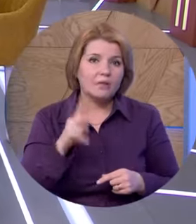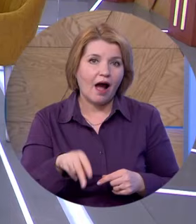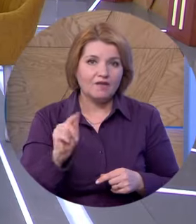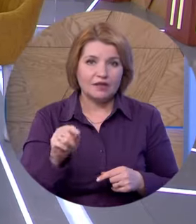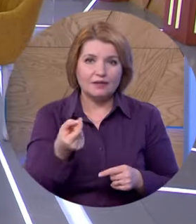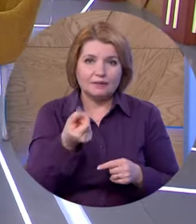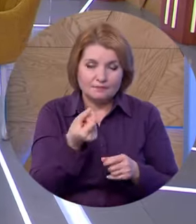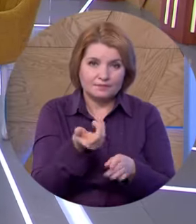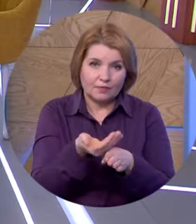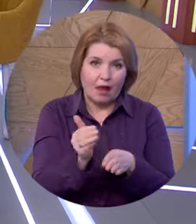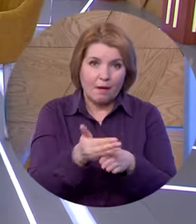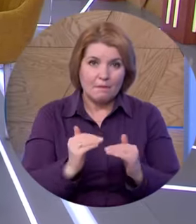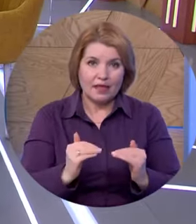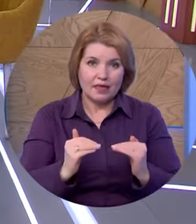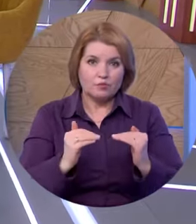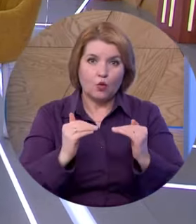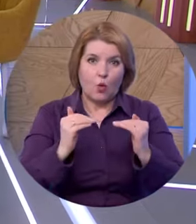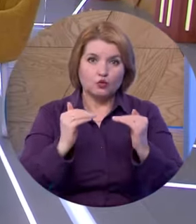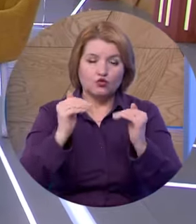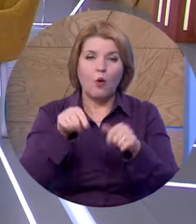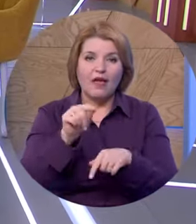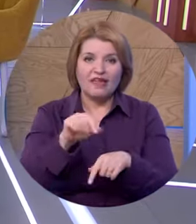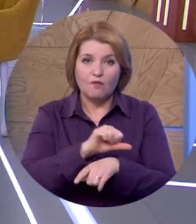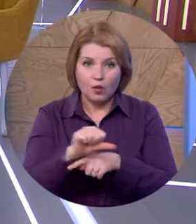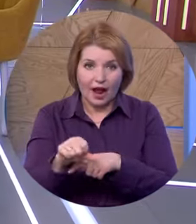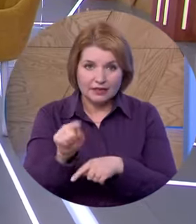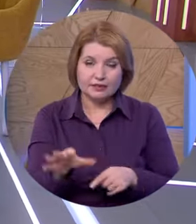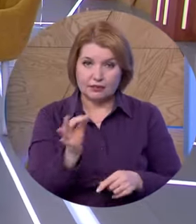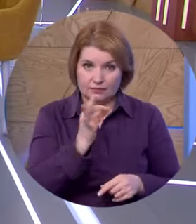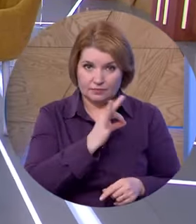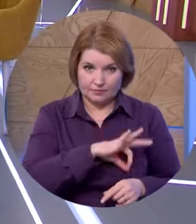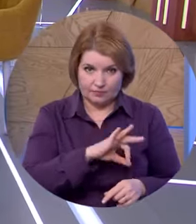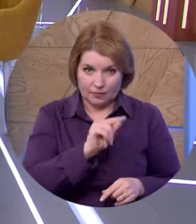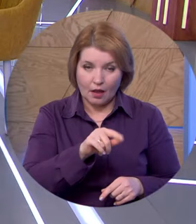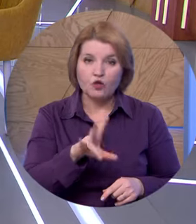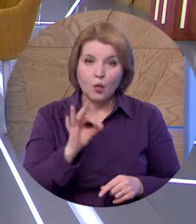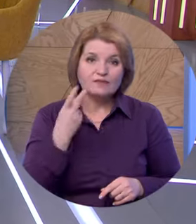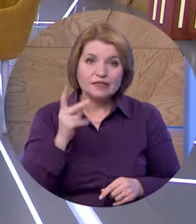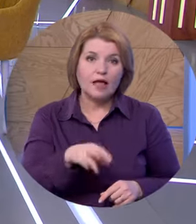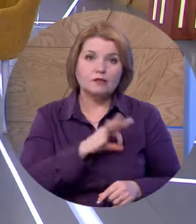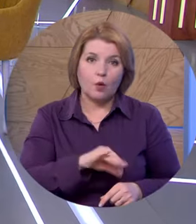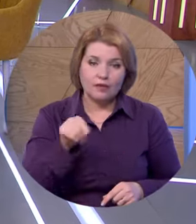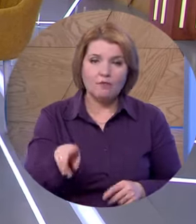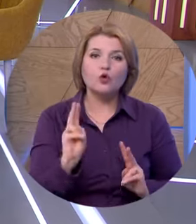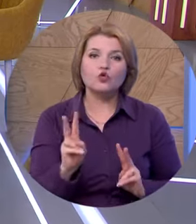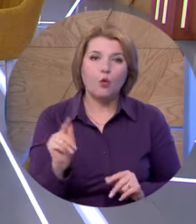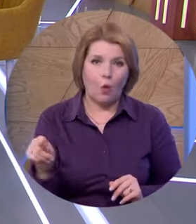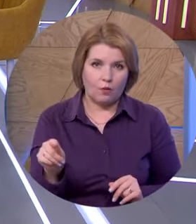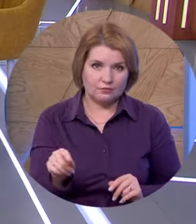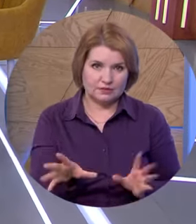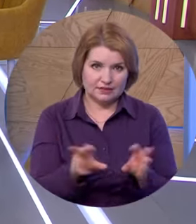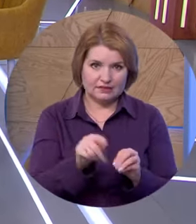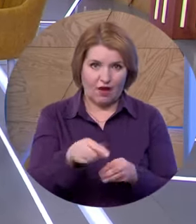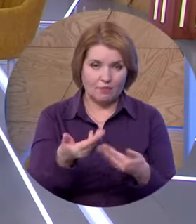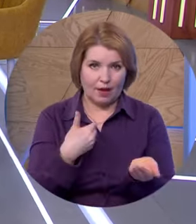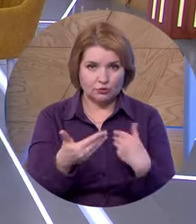полшажу понемножечко эти границы увеличиваются, но всегда в пользу того, да, кто с вами взаимодействует. Из-за этого, получается, сложно как раз эту